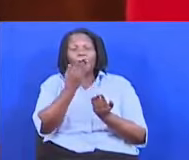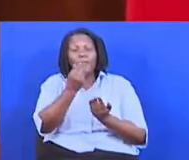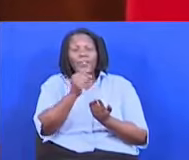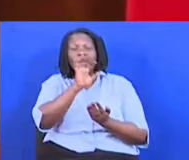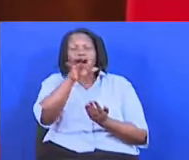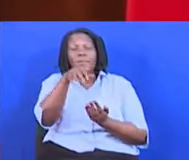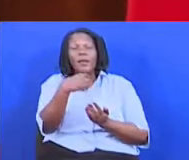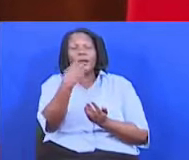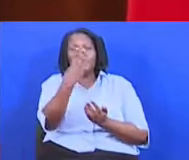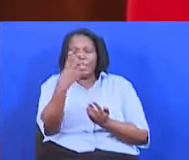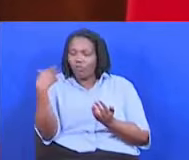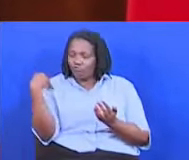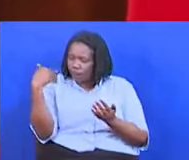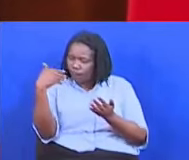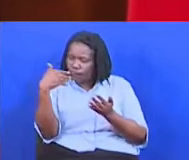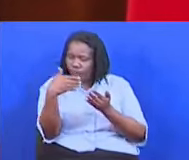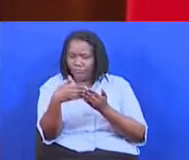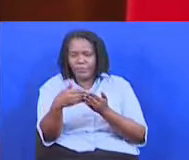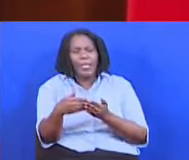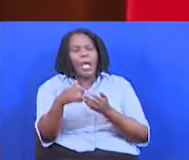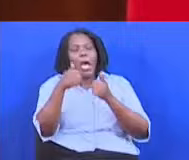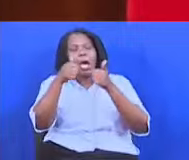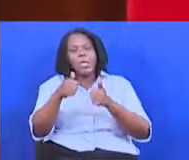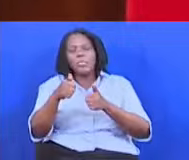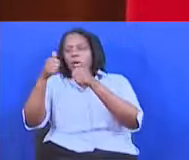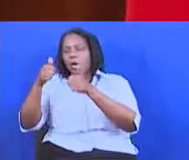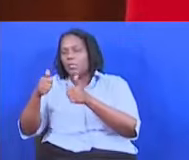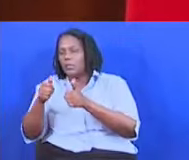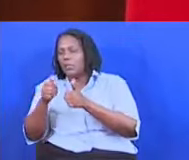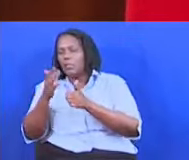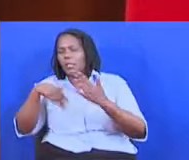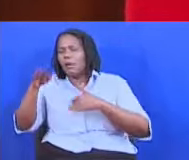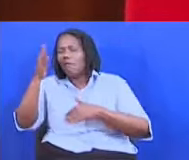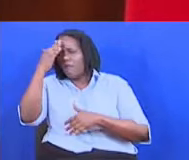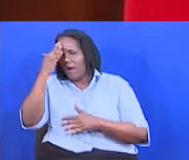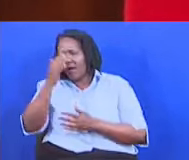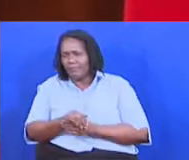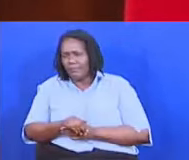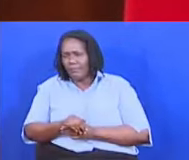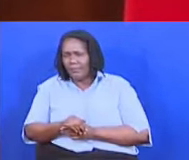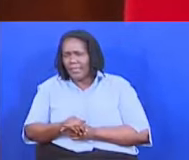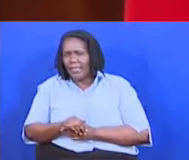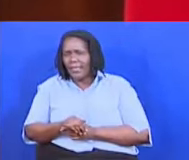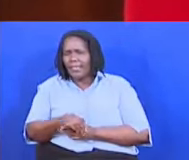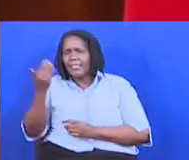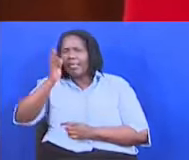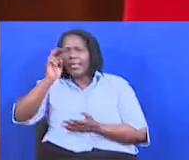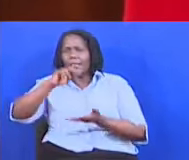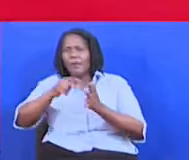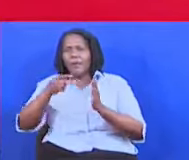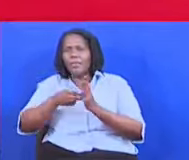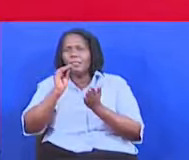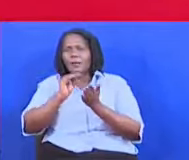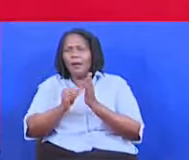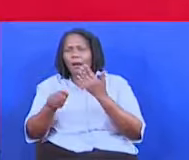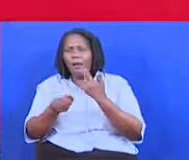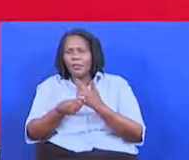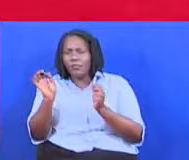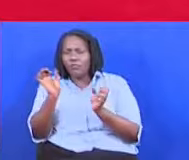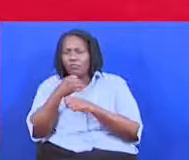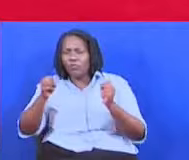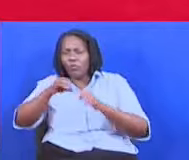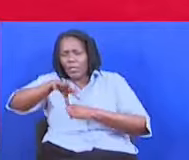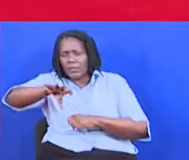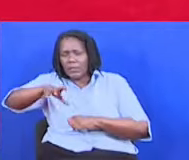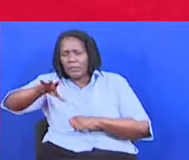mara kwa mara. Je, nini kauli ya serikali sasa juu ya kuliokoa ziwa Babati? Mheshimiwa Waziri,